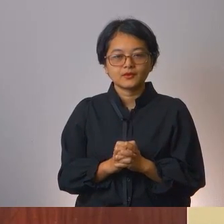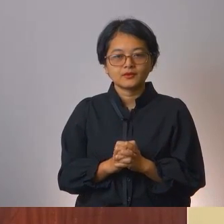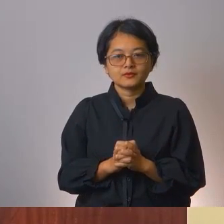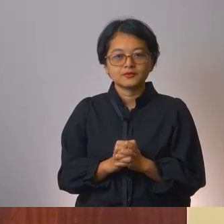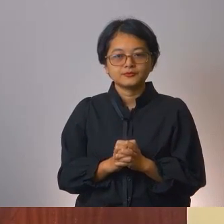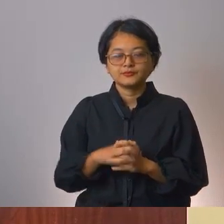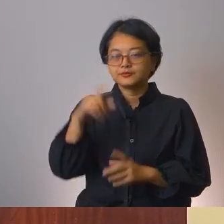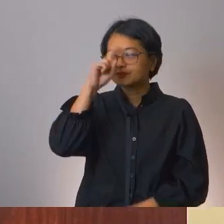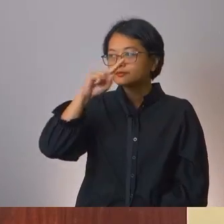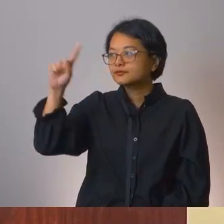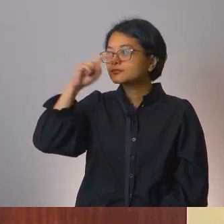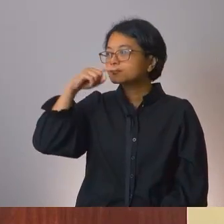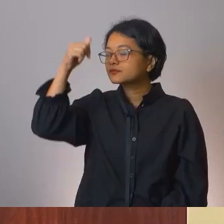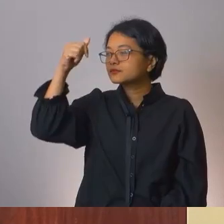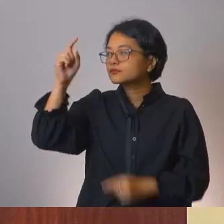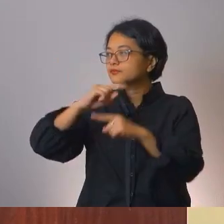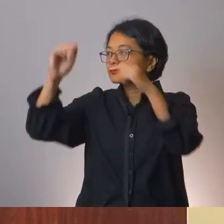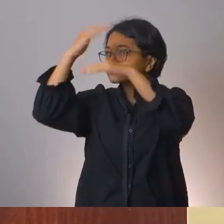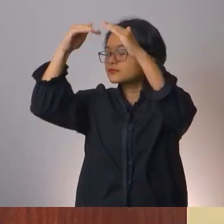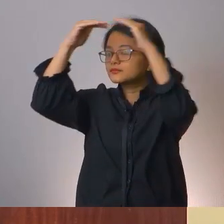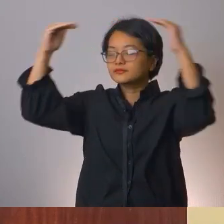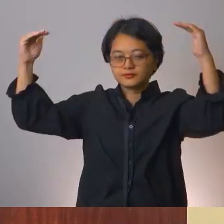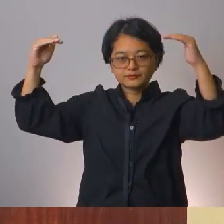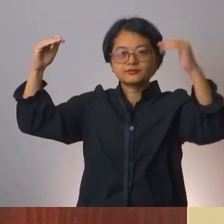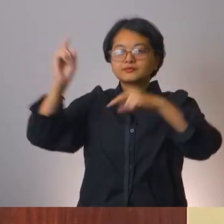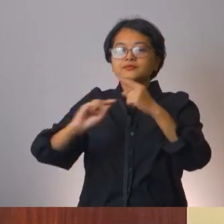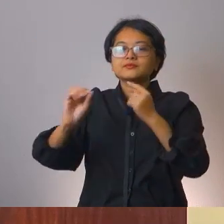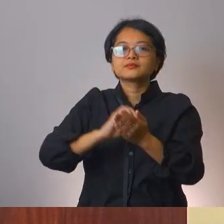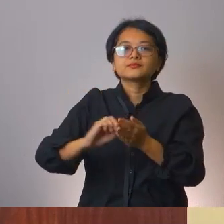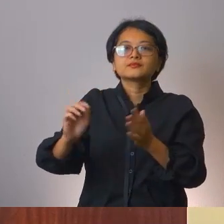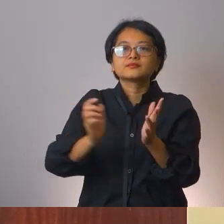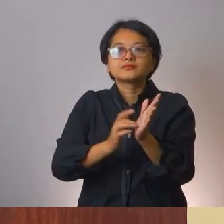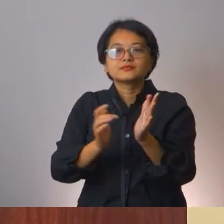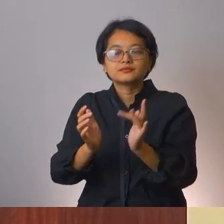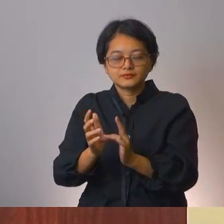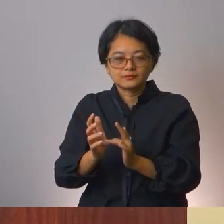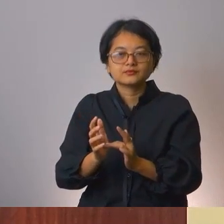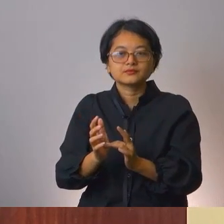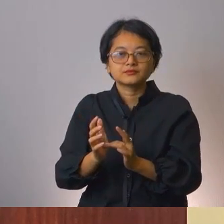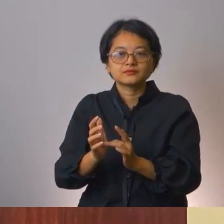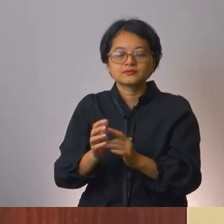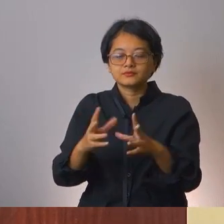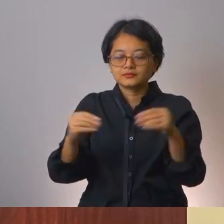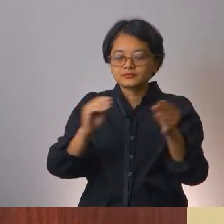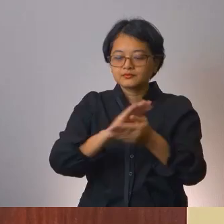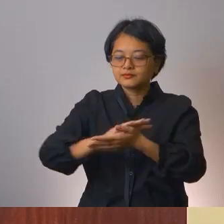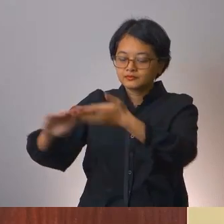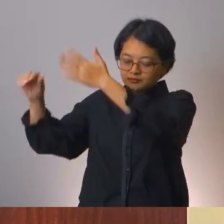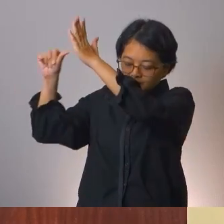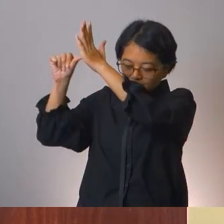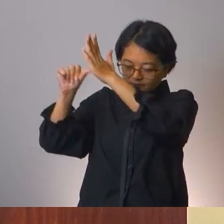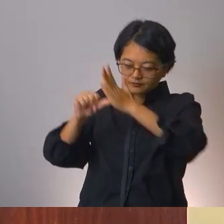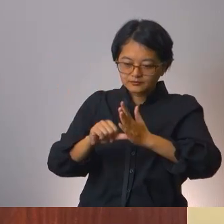Allah Bapa dalam sorga, di dalam nama Yesus dan dengan pertolongan Roh Kudus, Allah